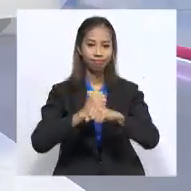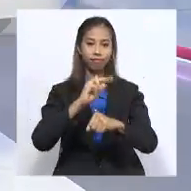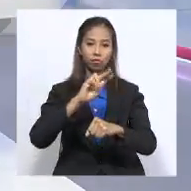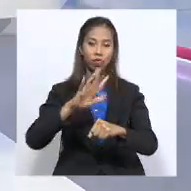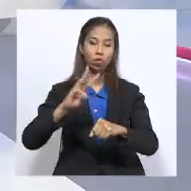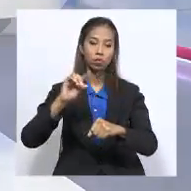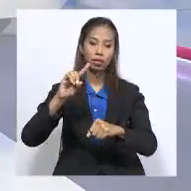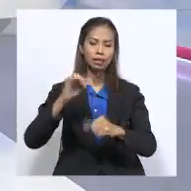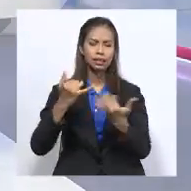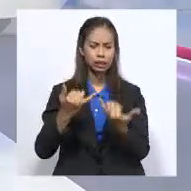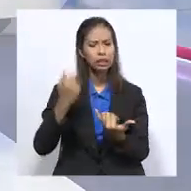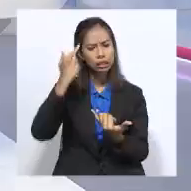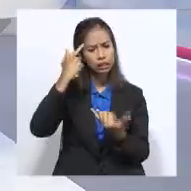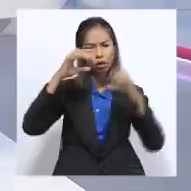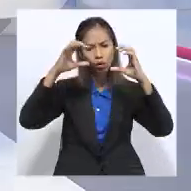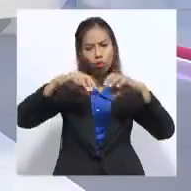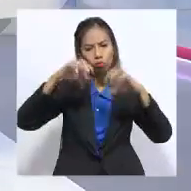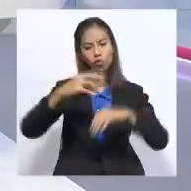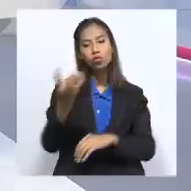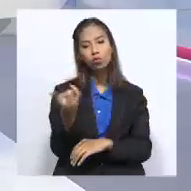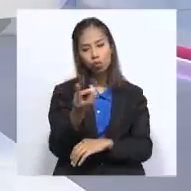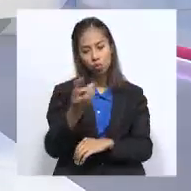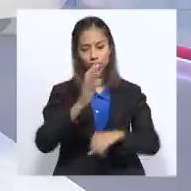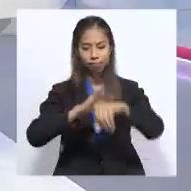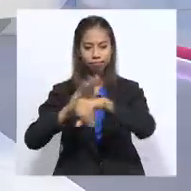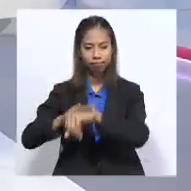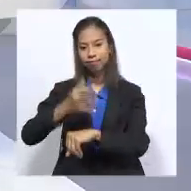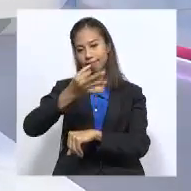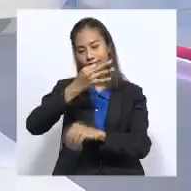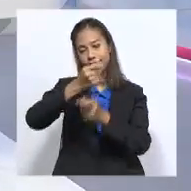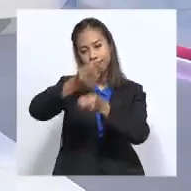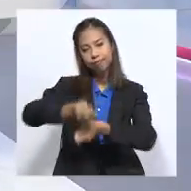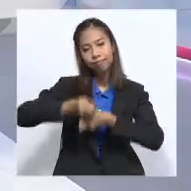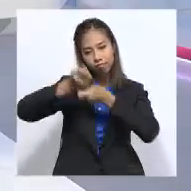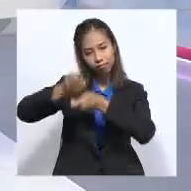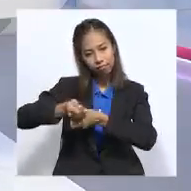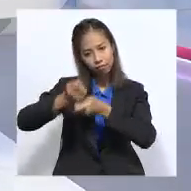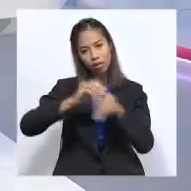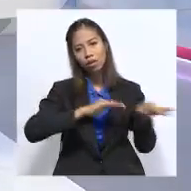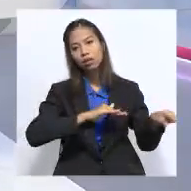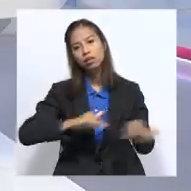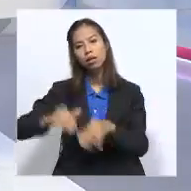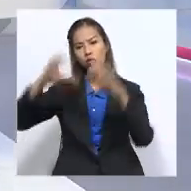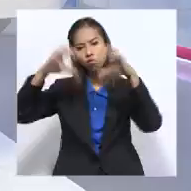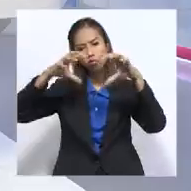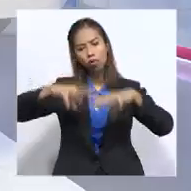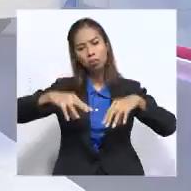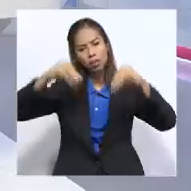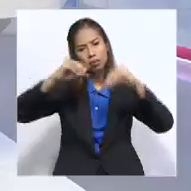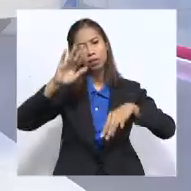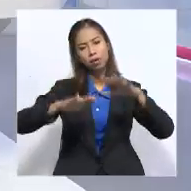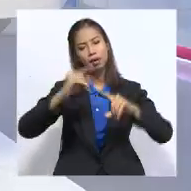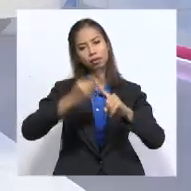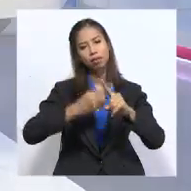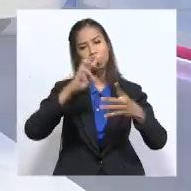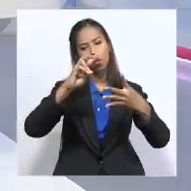นนั้นจะน้อยกว่าปีที่ผ่านมาค่ะพร้อมทั้งเตือนพี่น้องเกษตรกรด้วยนะคะว่าให้เตรียมรับมือฝนทิ้งช่วงในช่วงกลางเดือนมิถุนายนไปจน